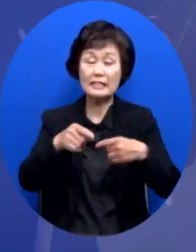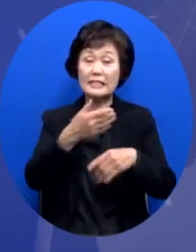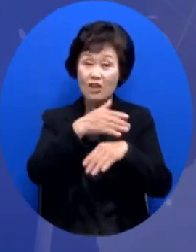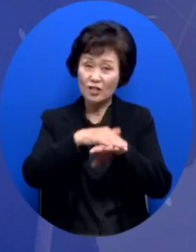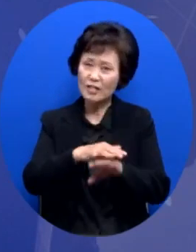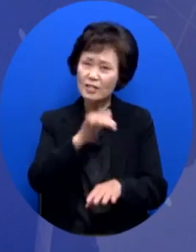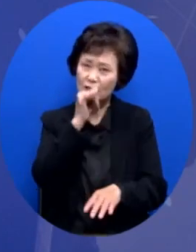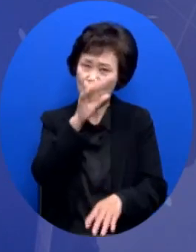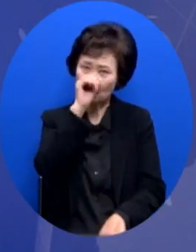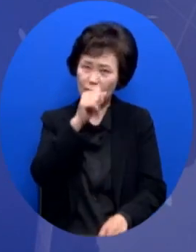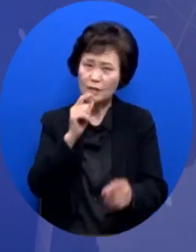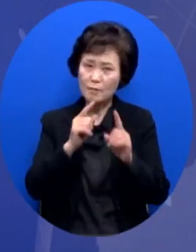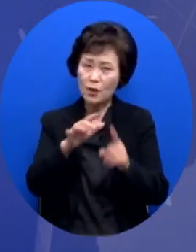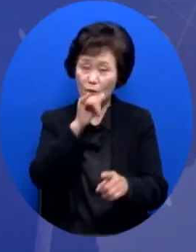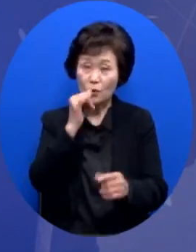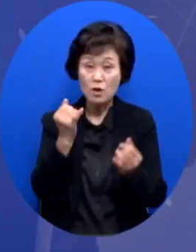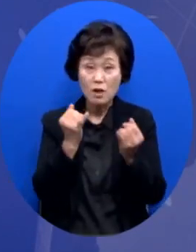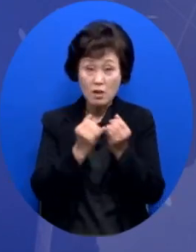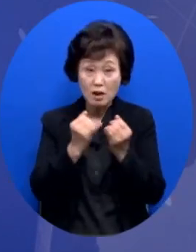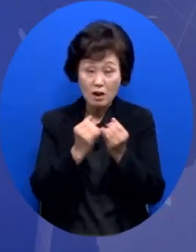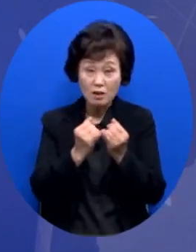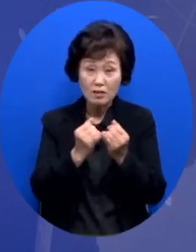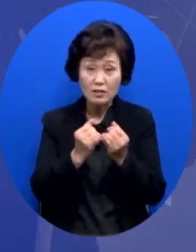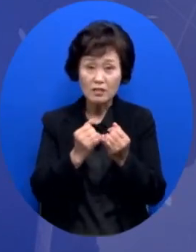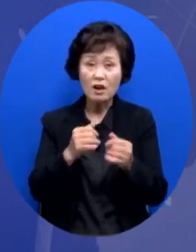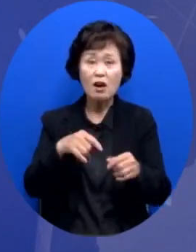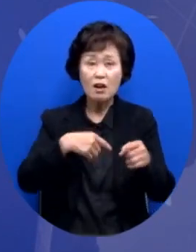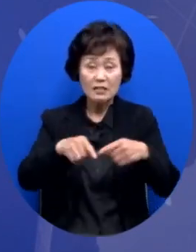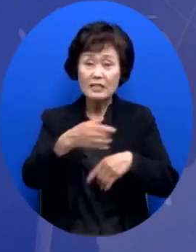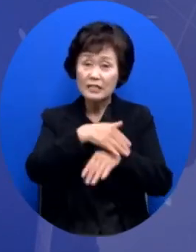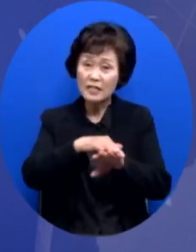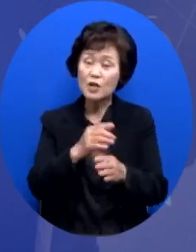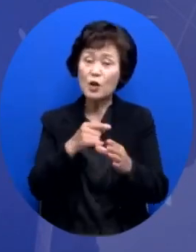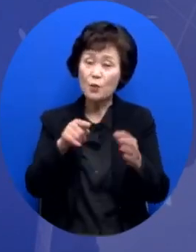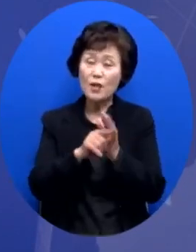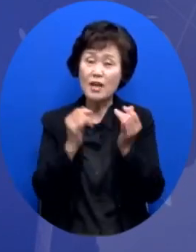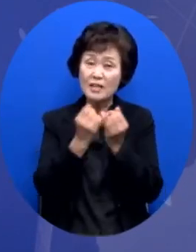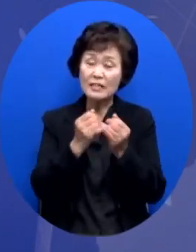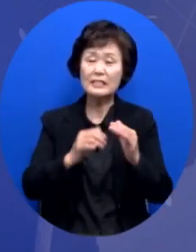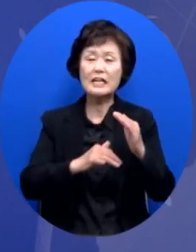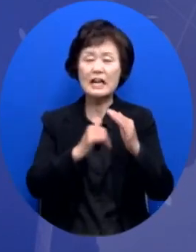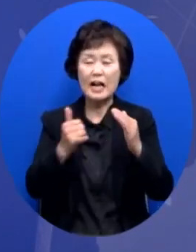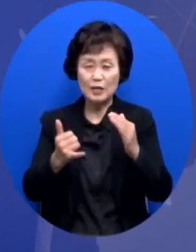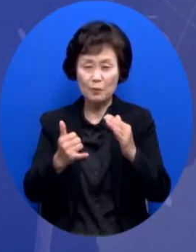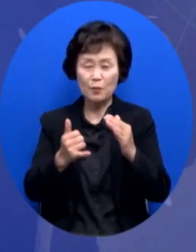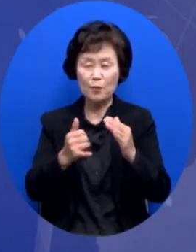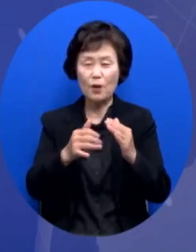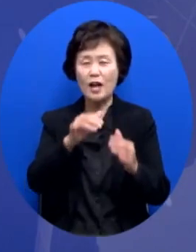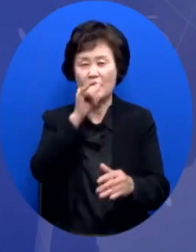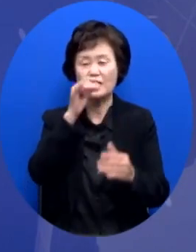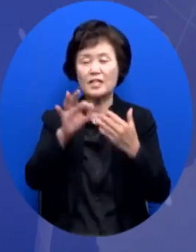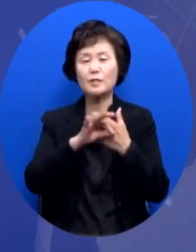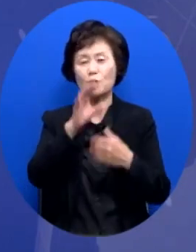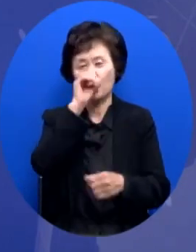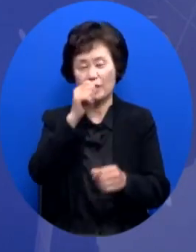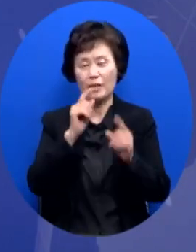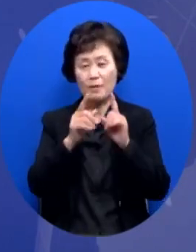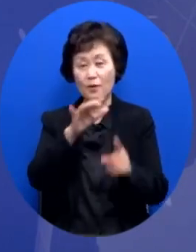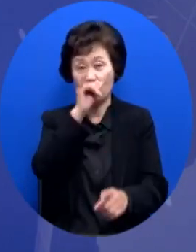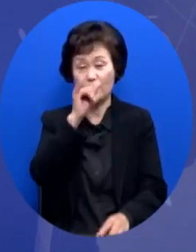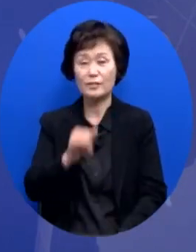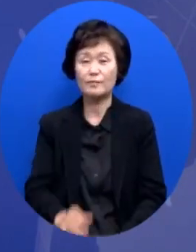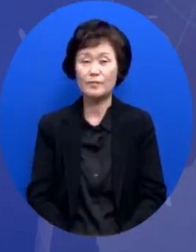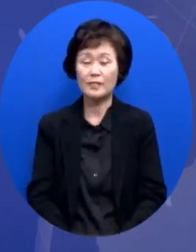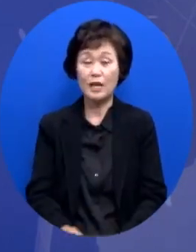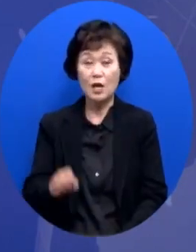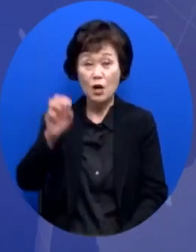하면서 여성 정책의 일관성 위해서 여성가족부가 존치됐으면 한다는 바람도 전했습니다. 설동구